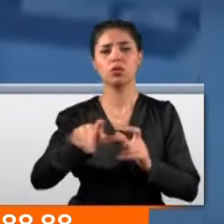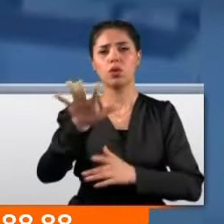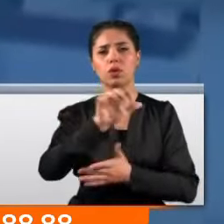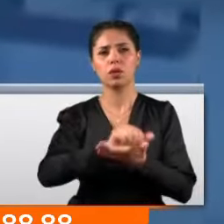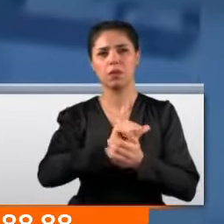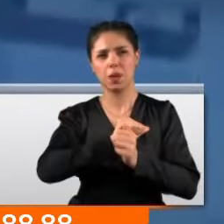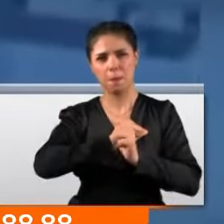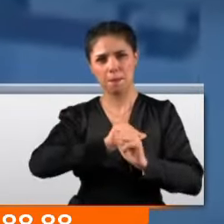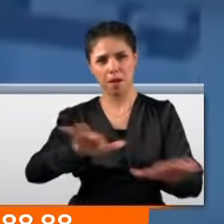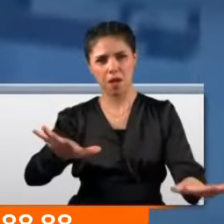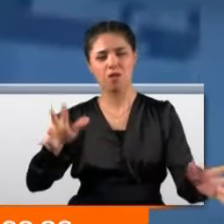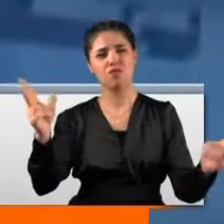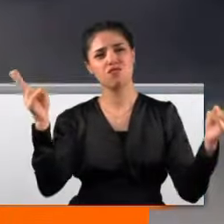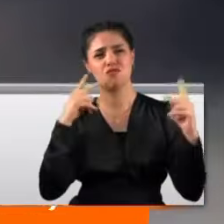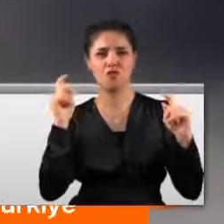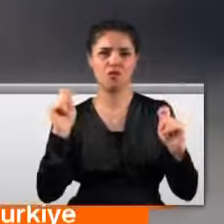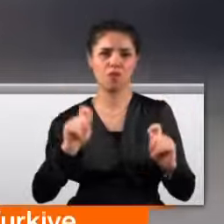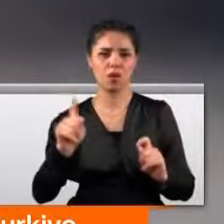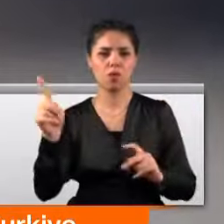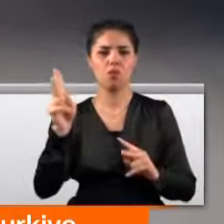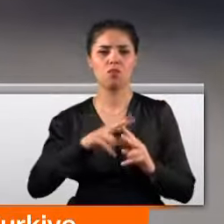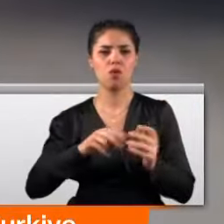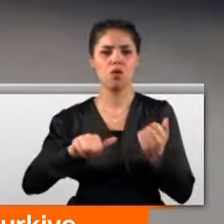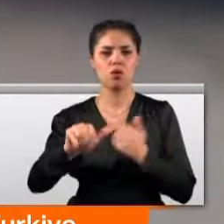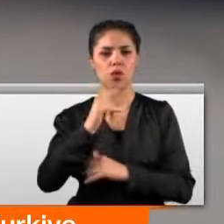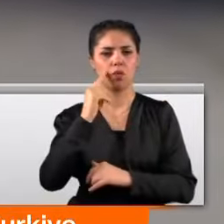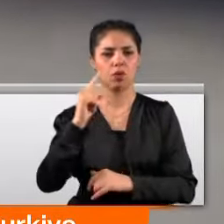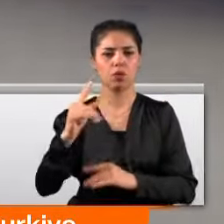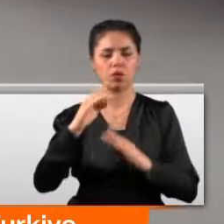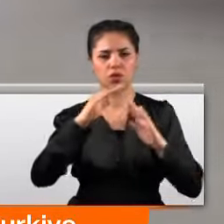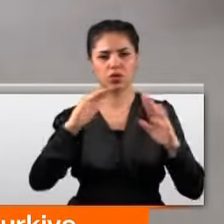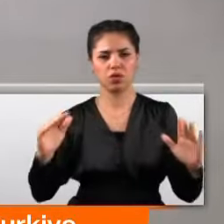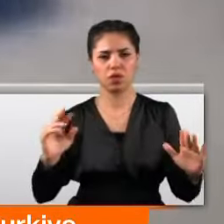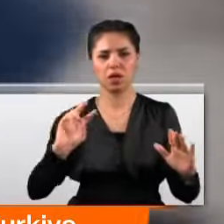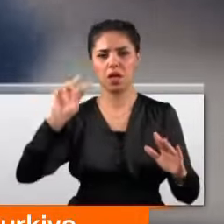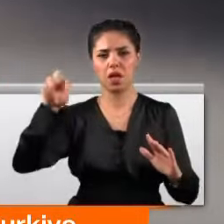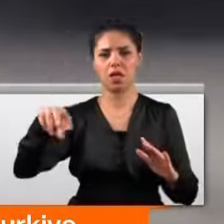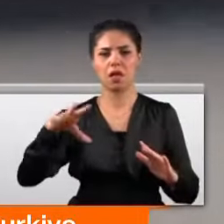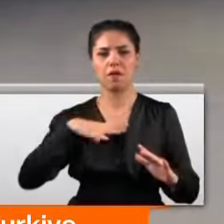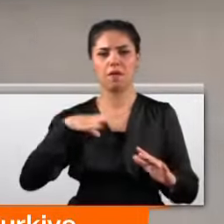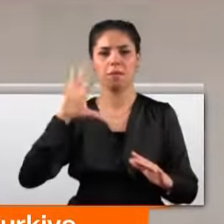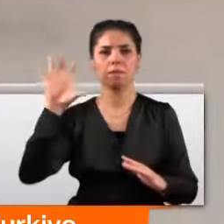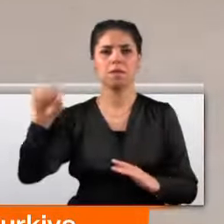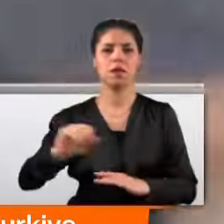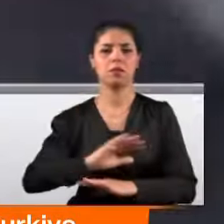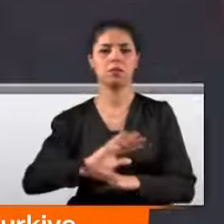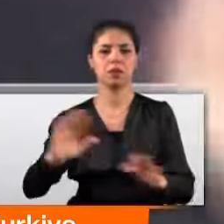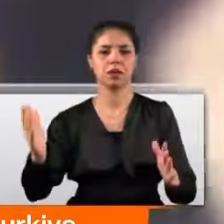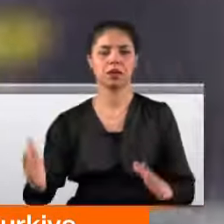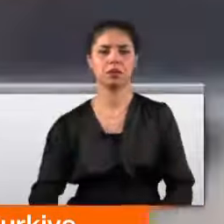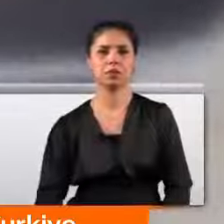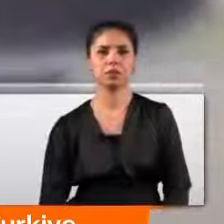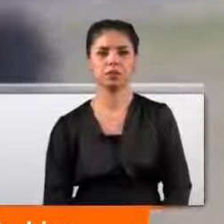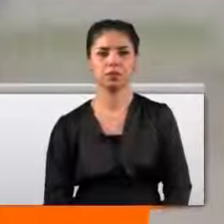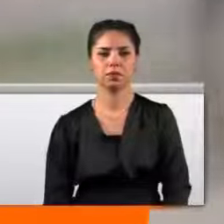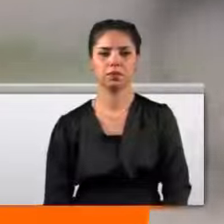hesabından paylaşıp aklınca hava attı. Polis operasyonuyla çatıdan çatıya atlarken yakalandı.